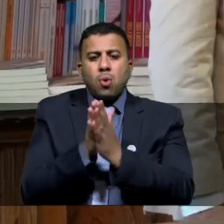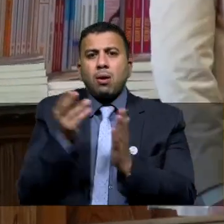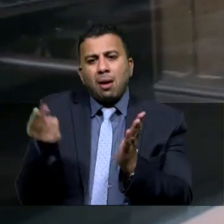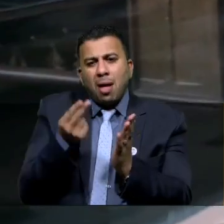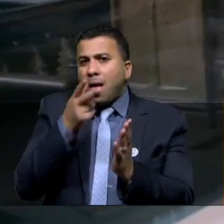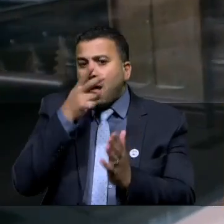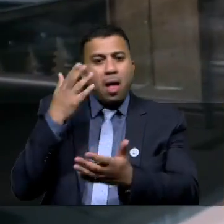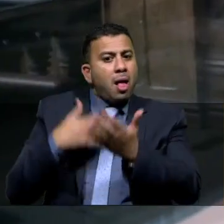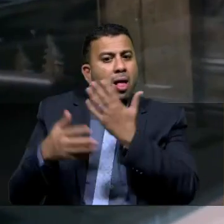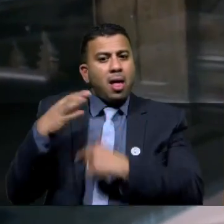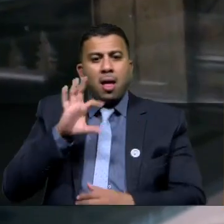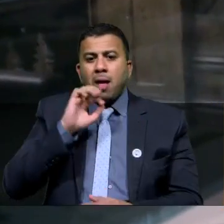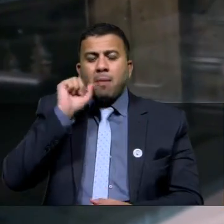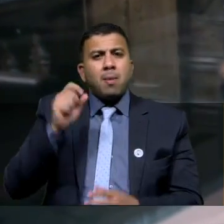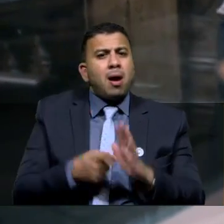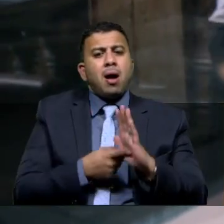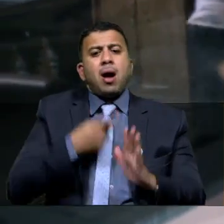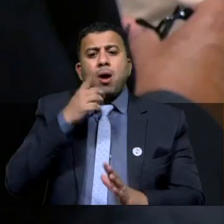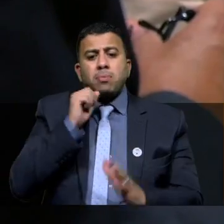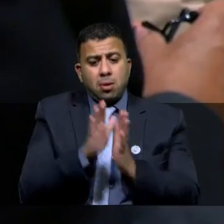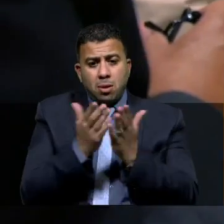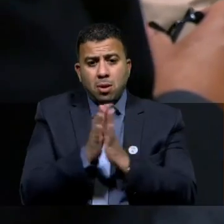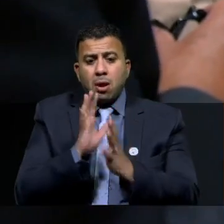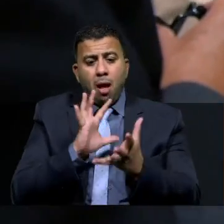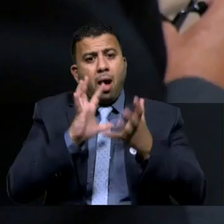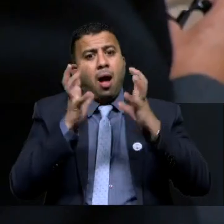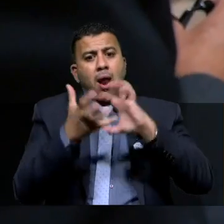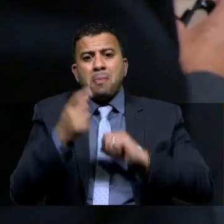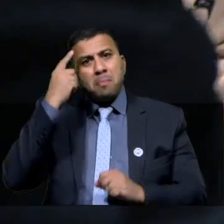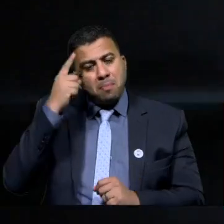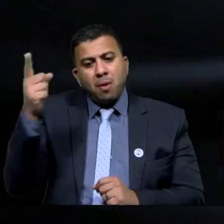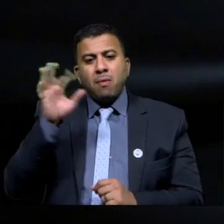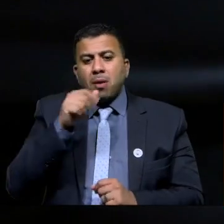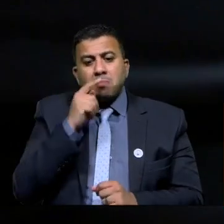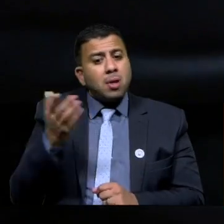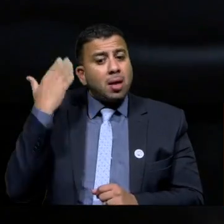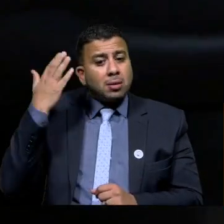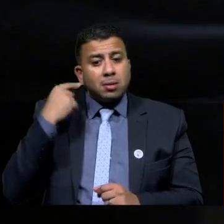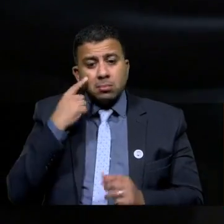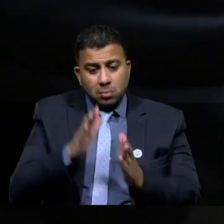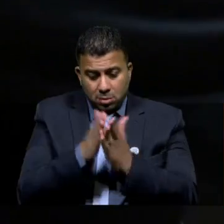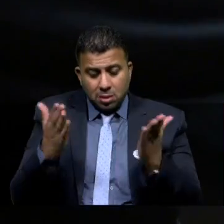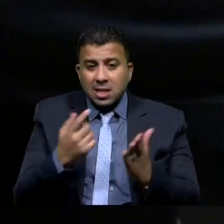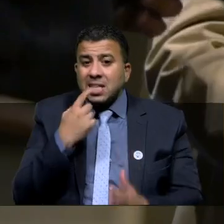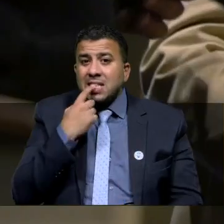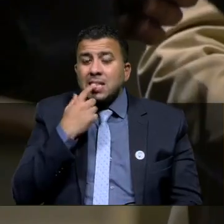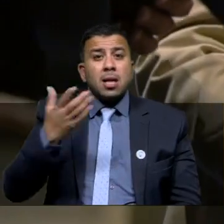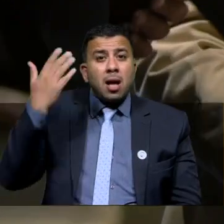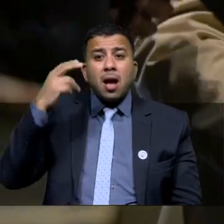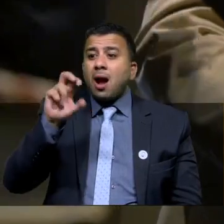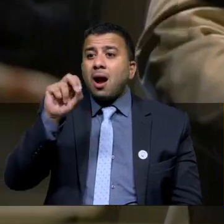ومخطوطات قديمة وإصدارات أولى لأشهر الكتب العالمية التي يرجع بعضها إلى القرن السابع